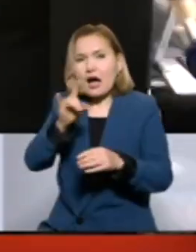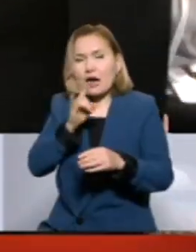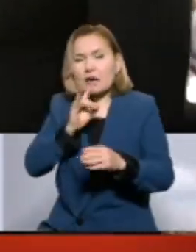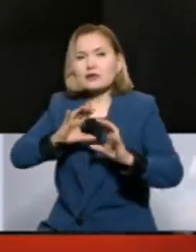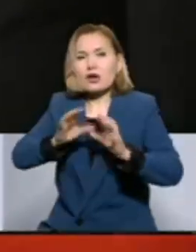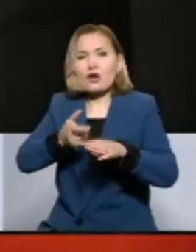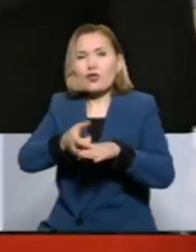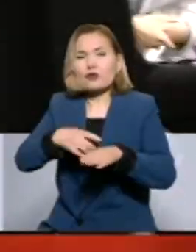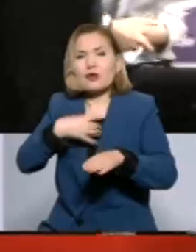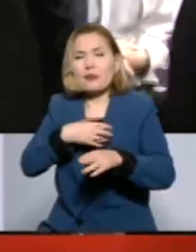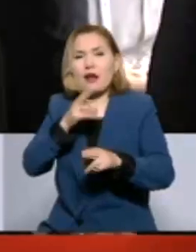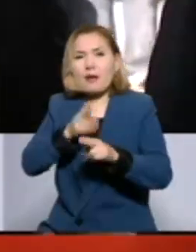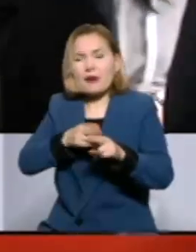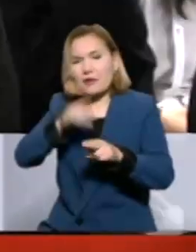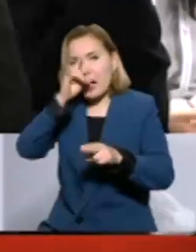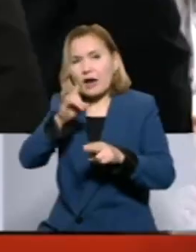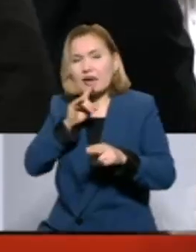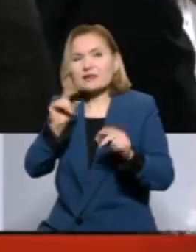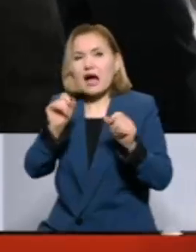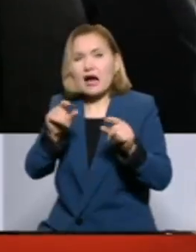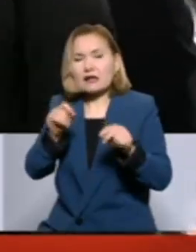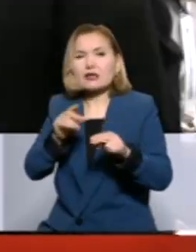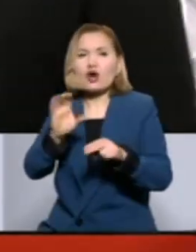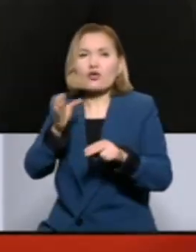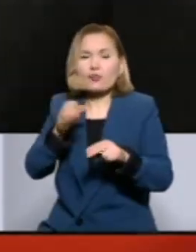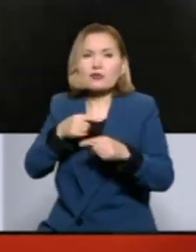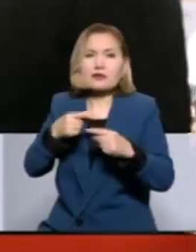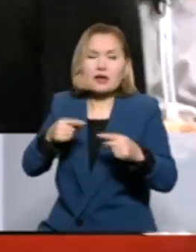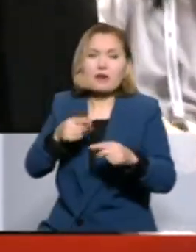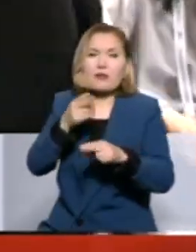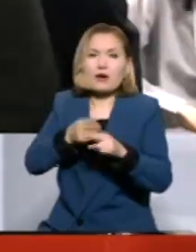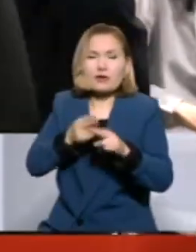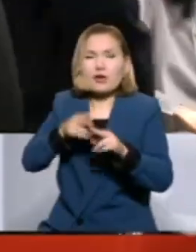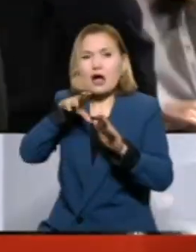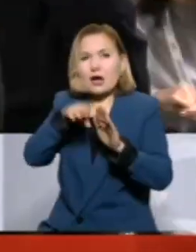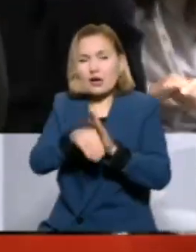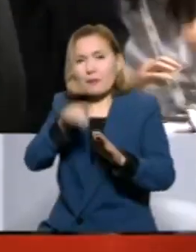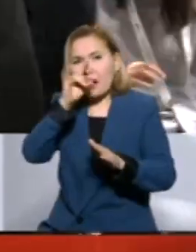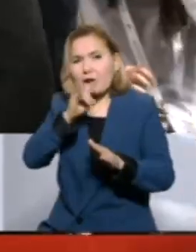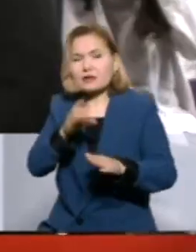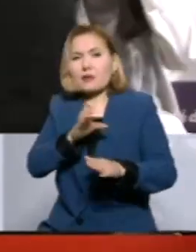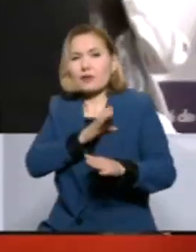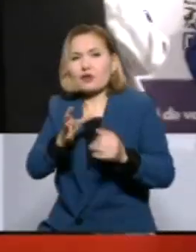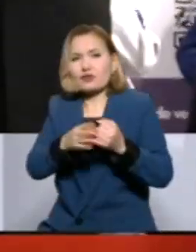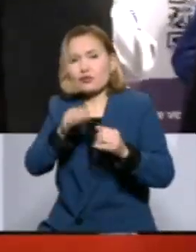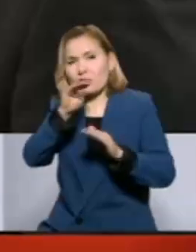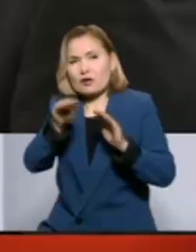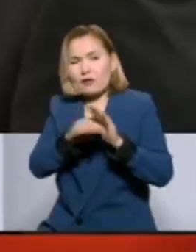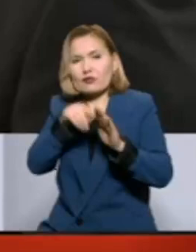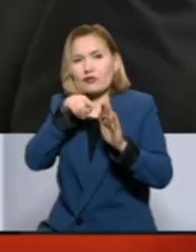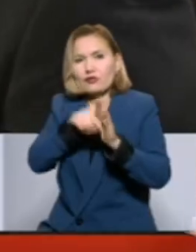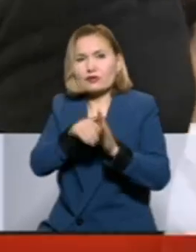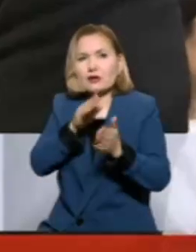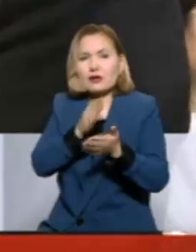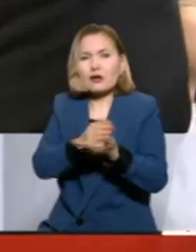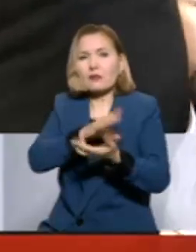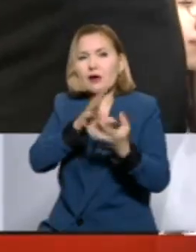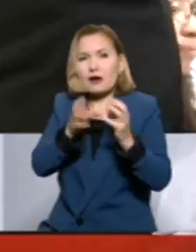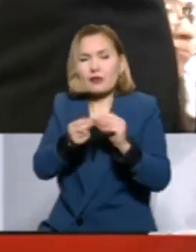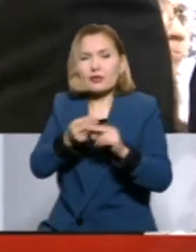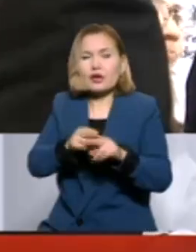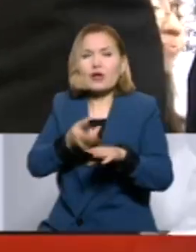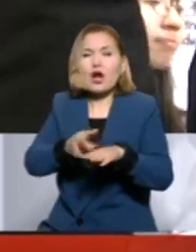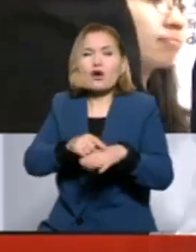үшін маңызды металдар алтын, мыс пен мырышқа және осми, рени секілді сирек металдарға бай. Десе де